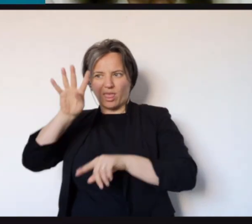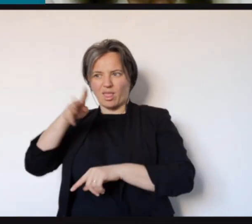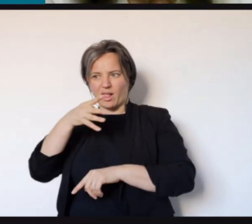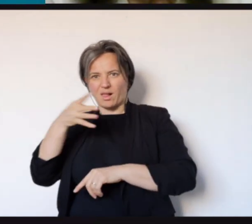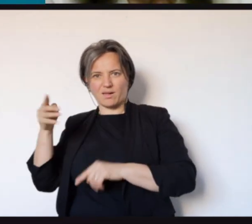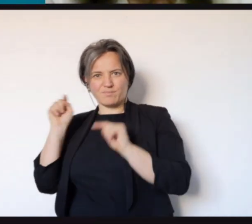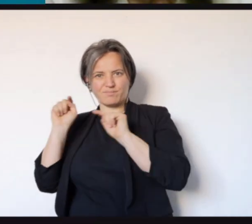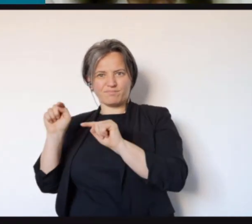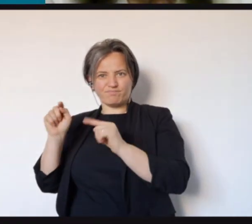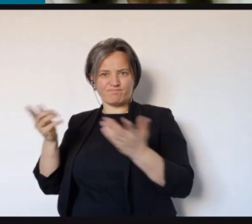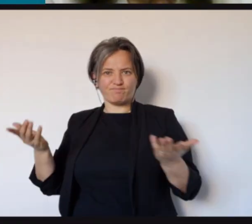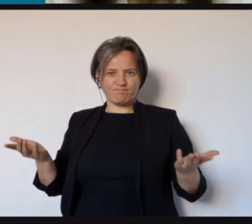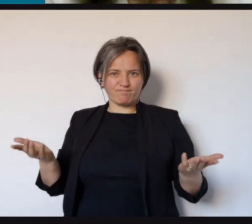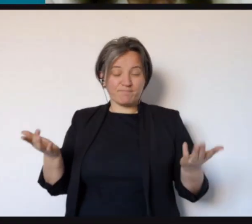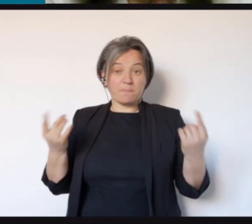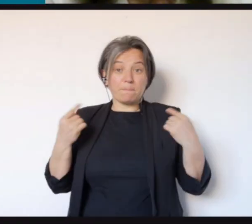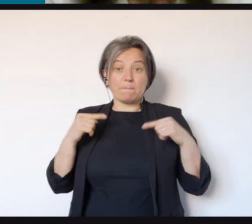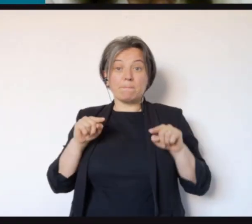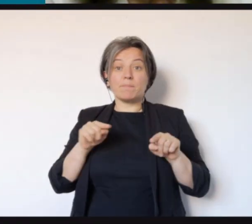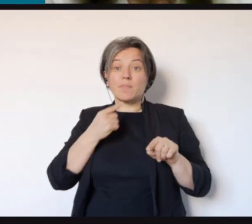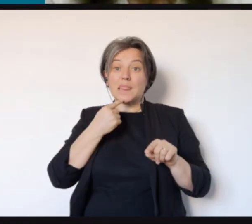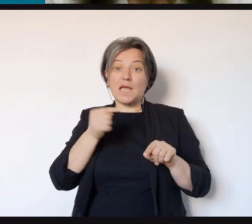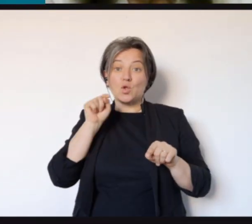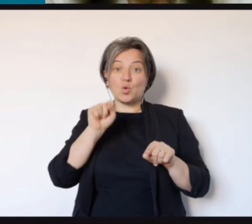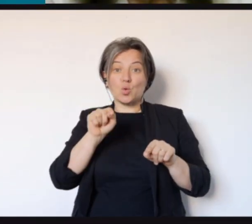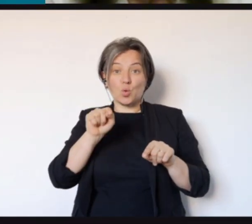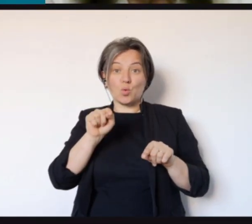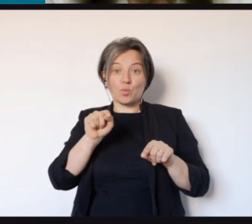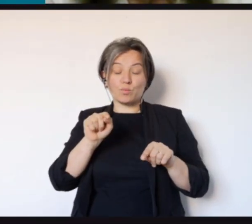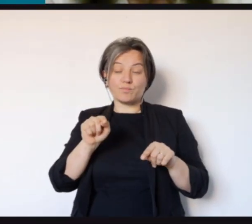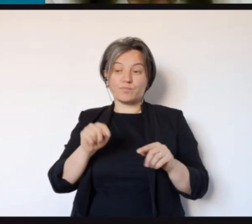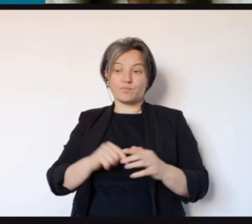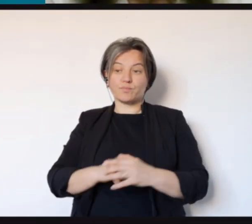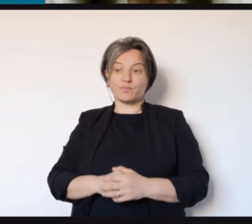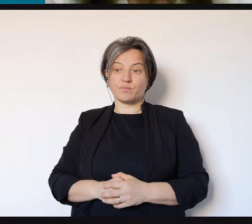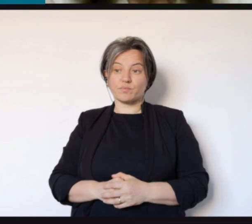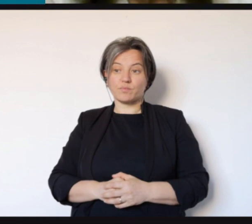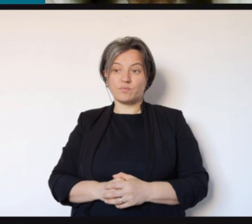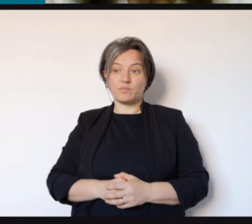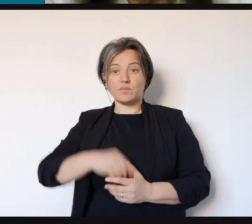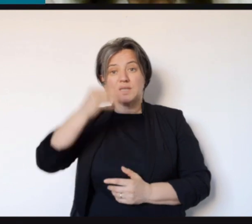altre. Una volta detto questo, secondo me integrare